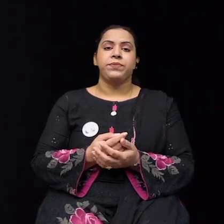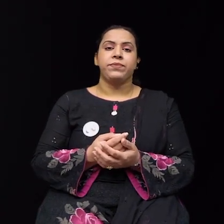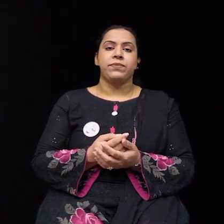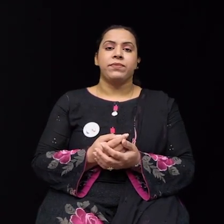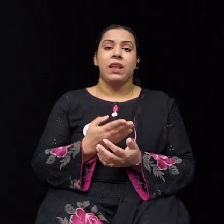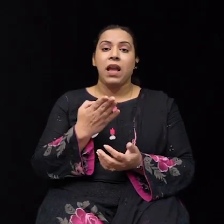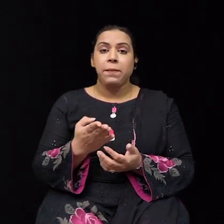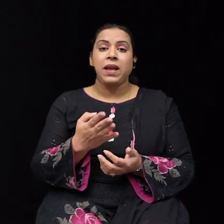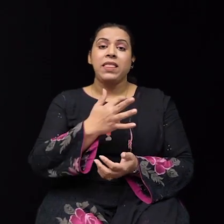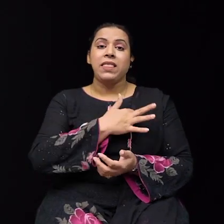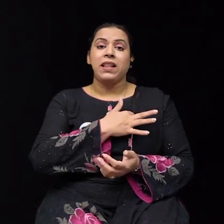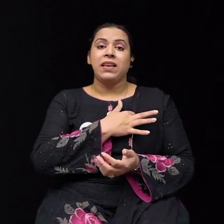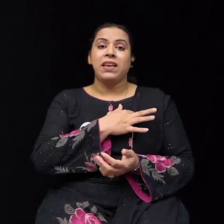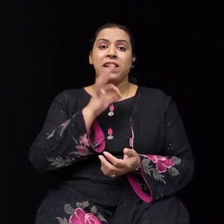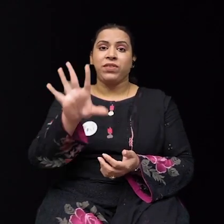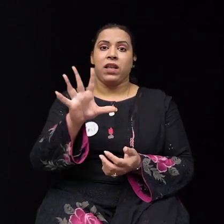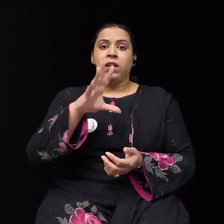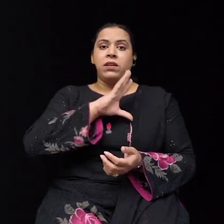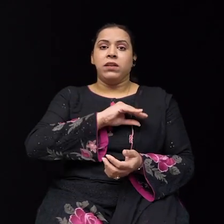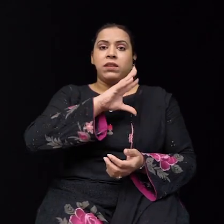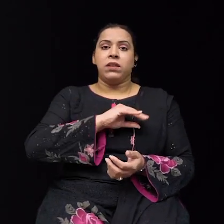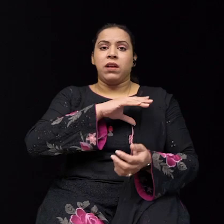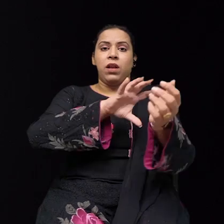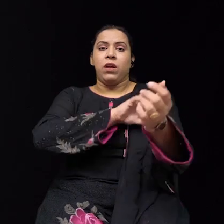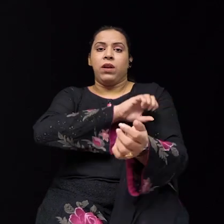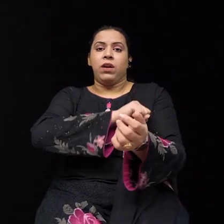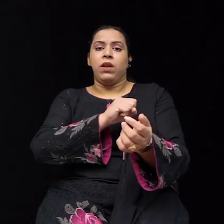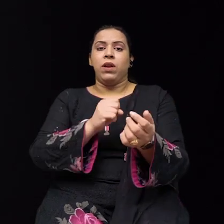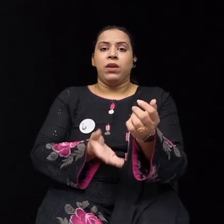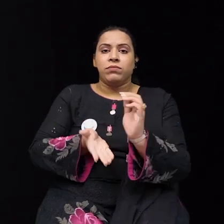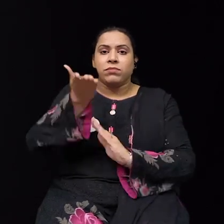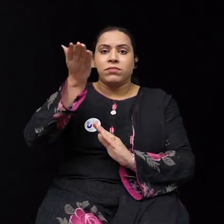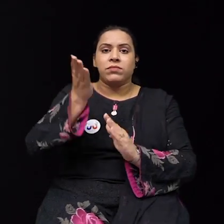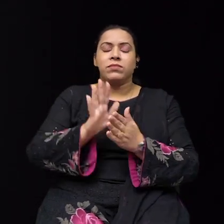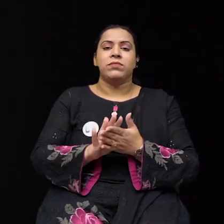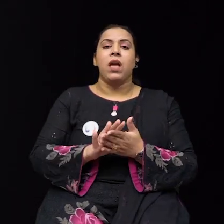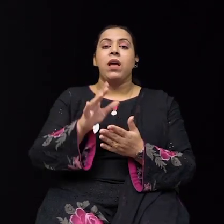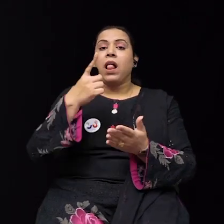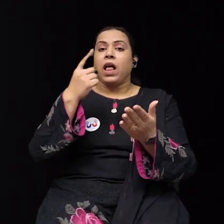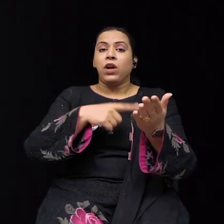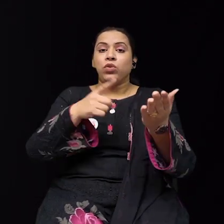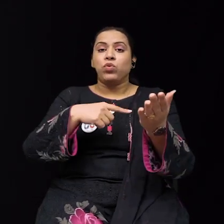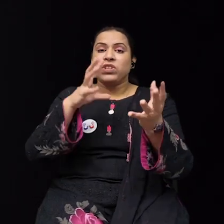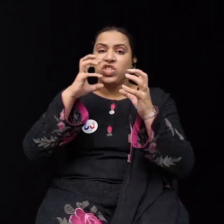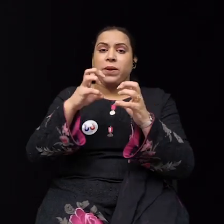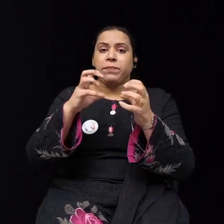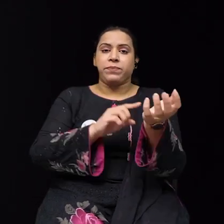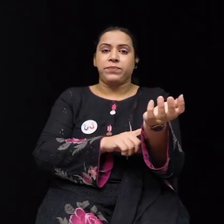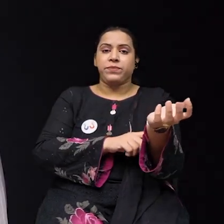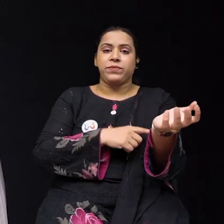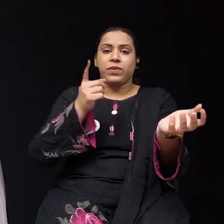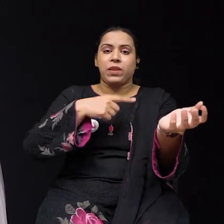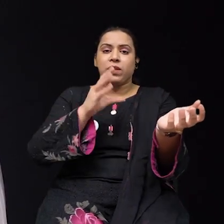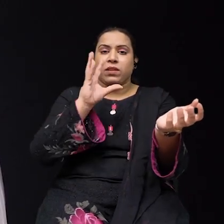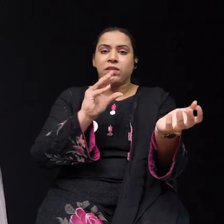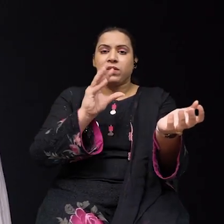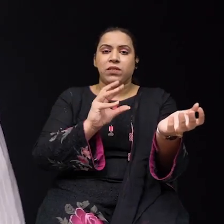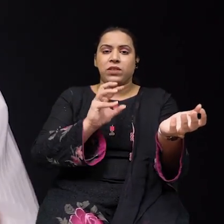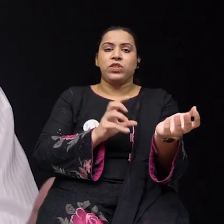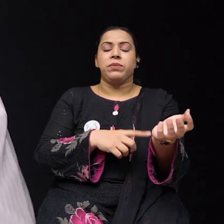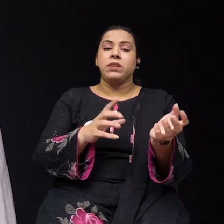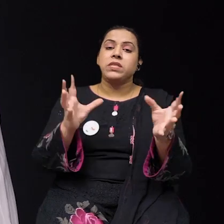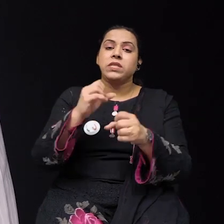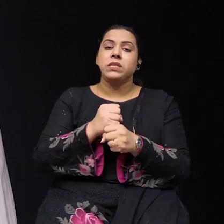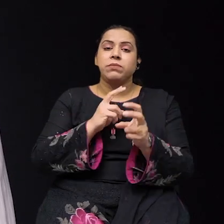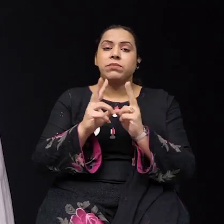आप दिल की रफ्तार तेज़ होती है, आपका ब्लड प्रेशर बढ़ता है, आपके अंदर खून के जमने के चांसेस बढ़ जाते हैं।